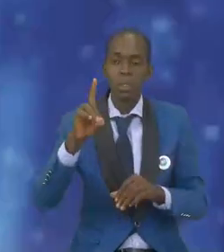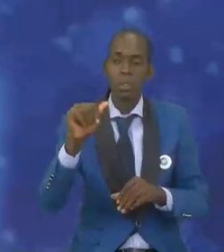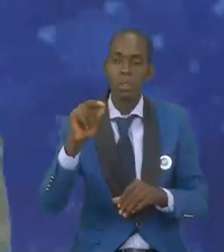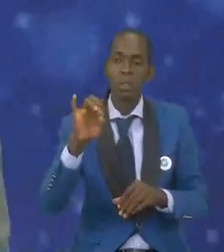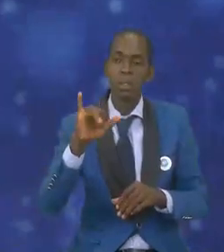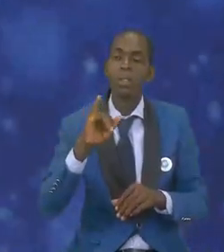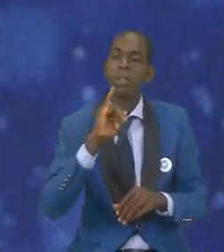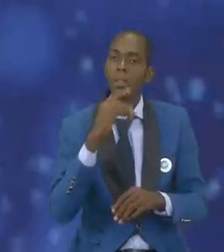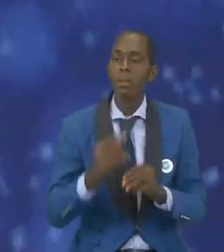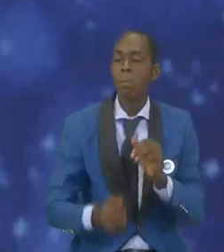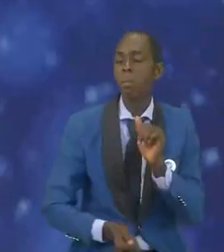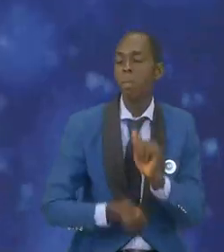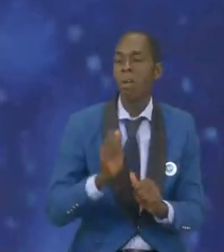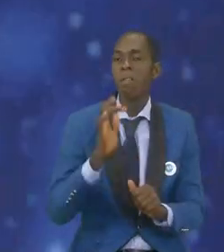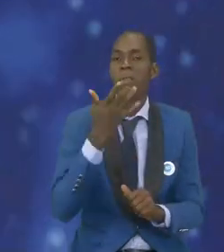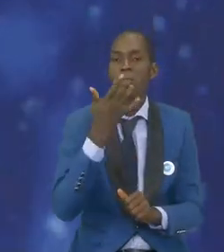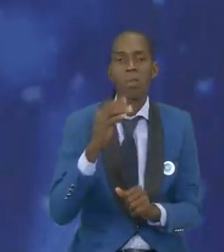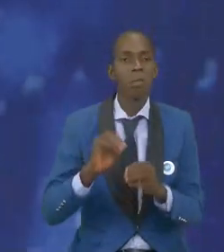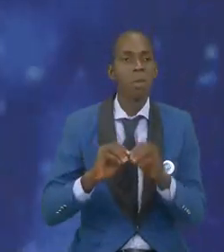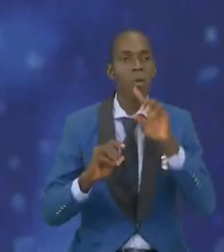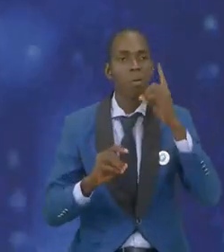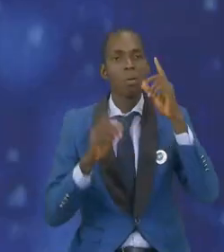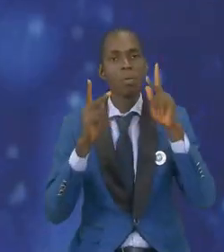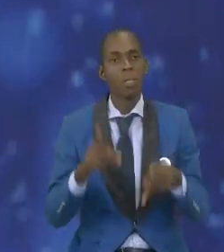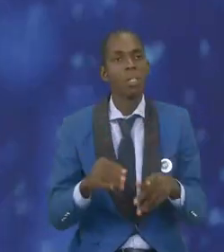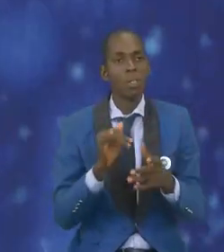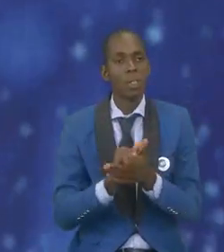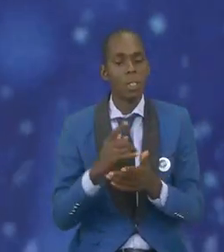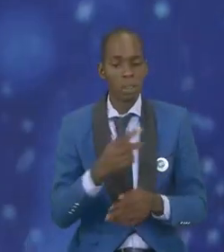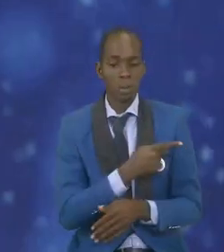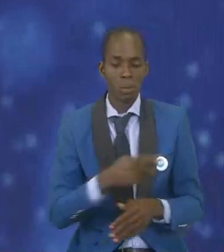présidents 3 s'attrapent Daniel était le premier